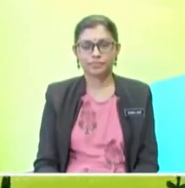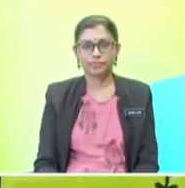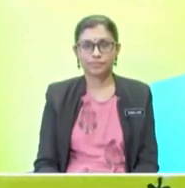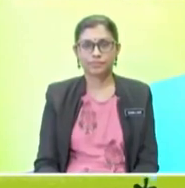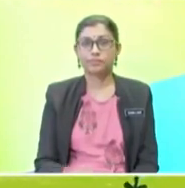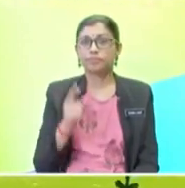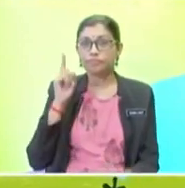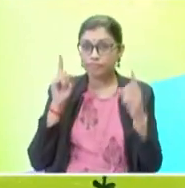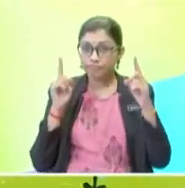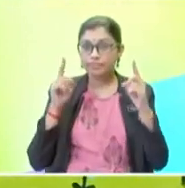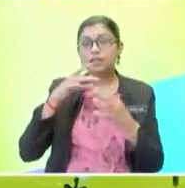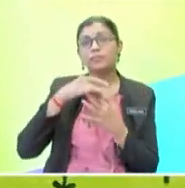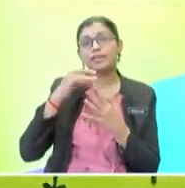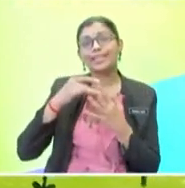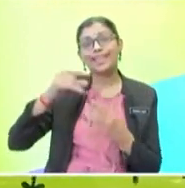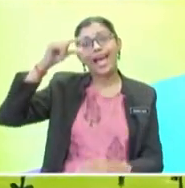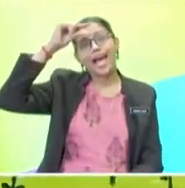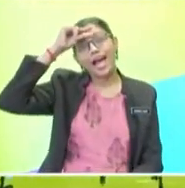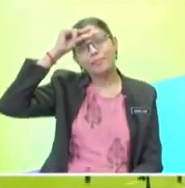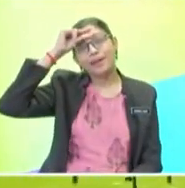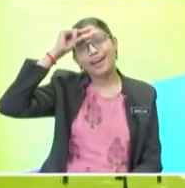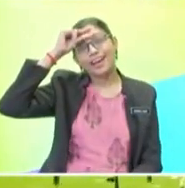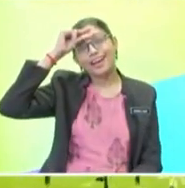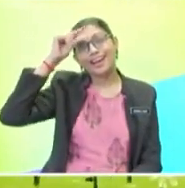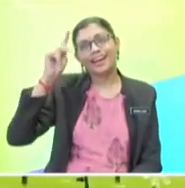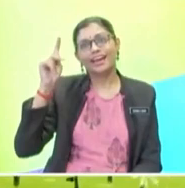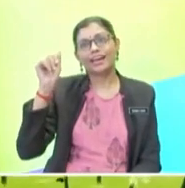yang saya pilih ialah abang kami.